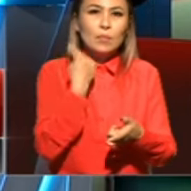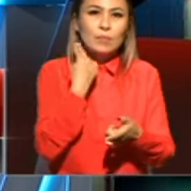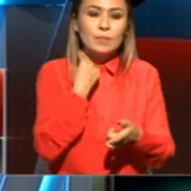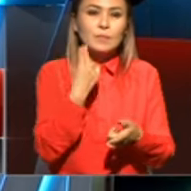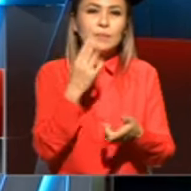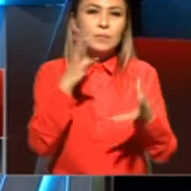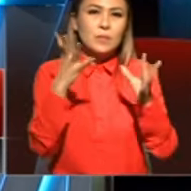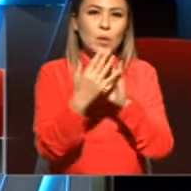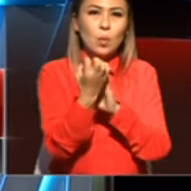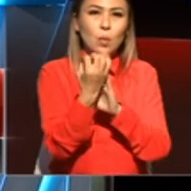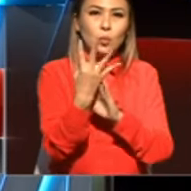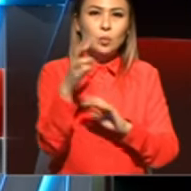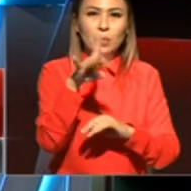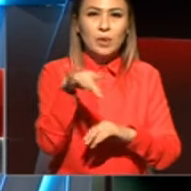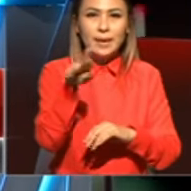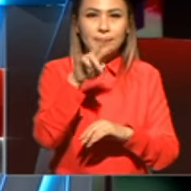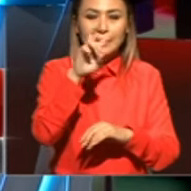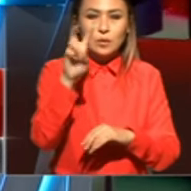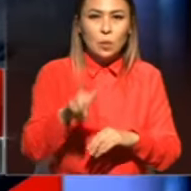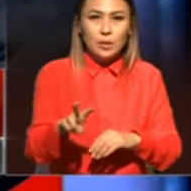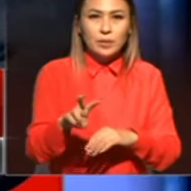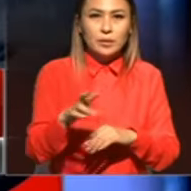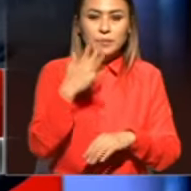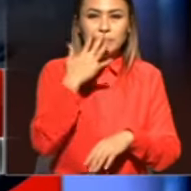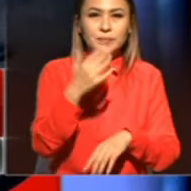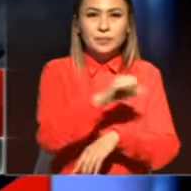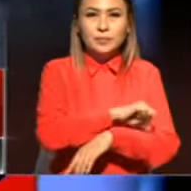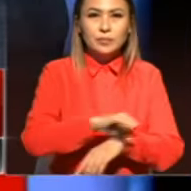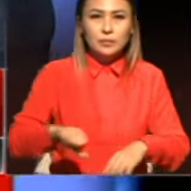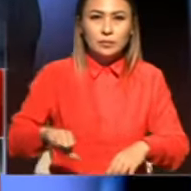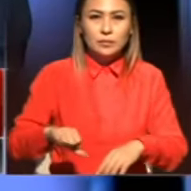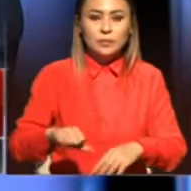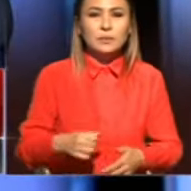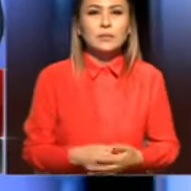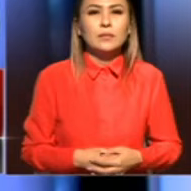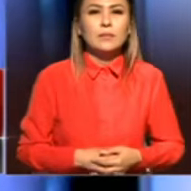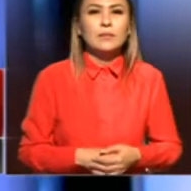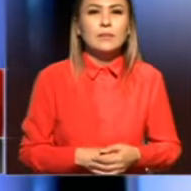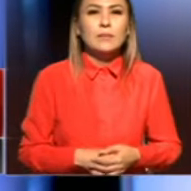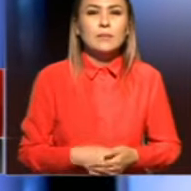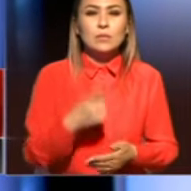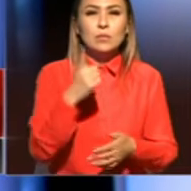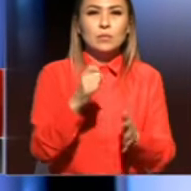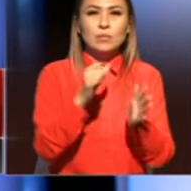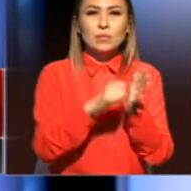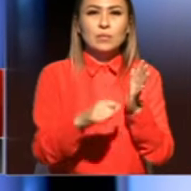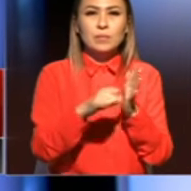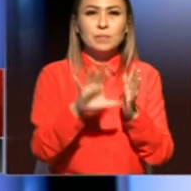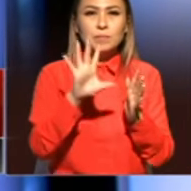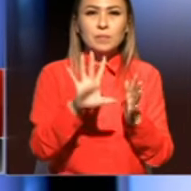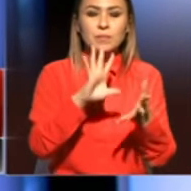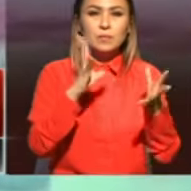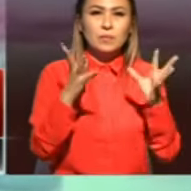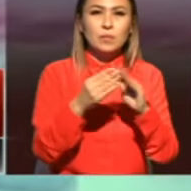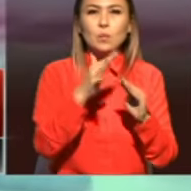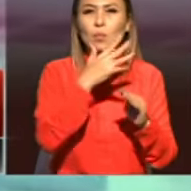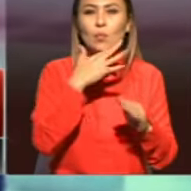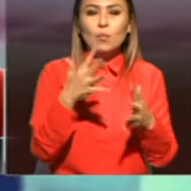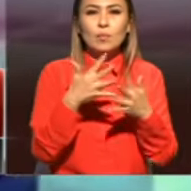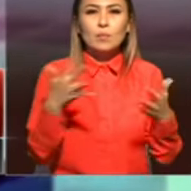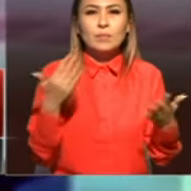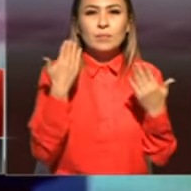болғаны 14 миллиард доллар сыртқа. 14 миллиард доллар. Жаңағы 165-тің барлығы көпшілігі бұл